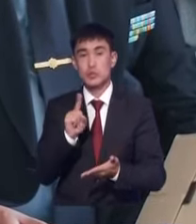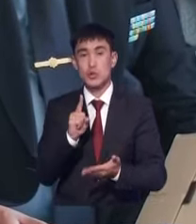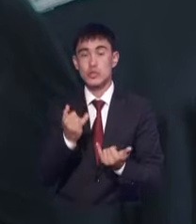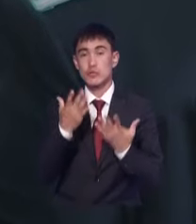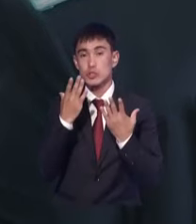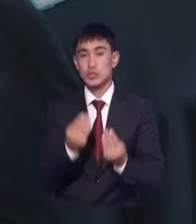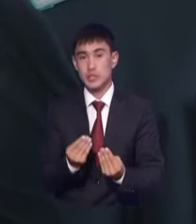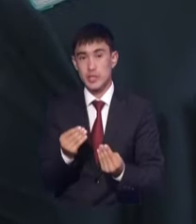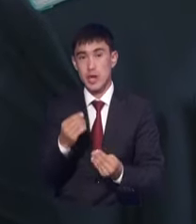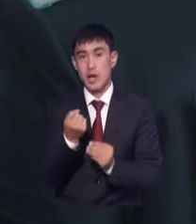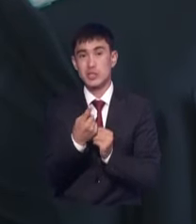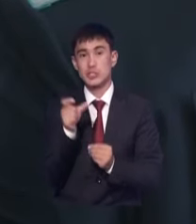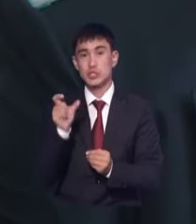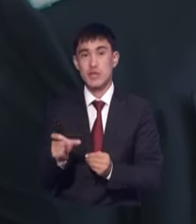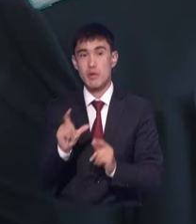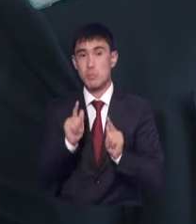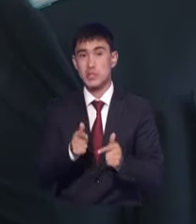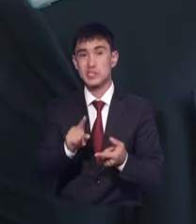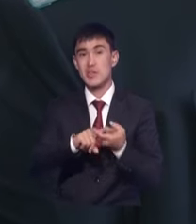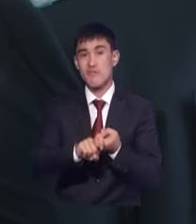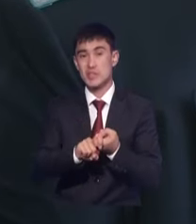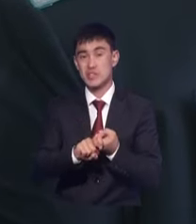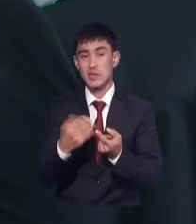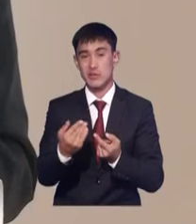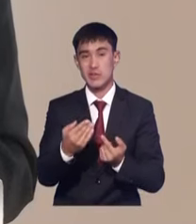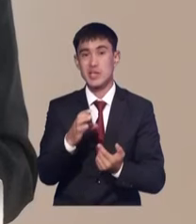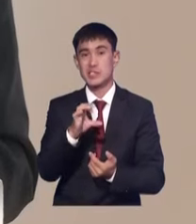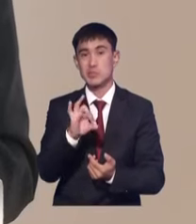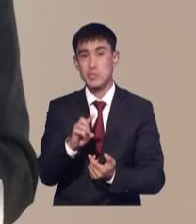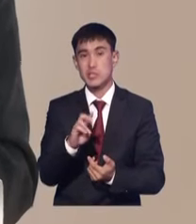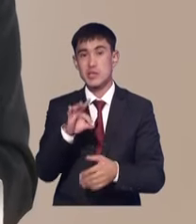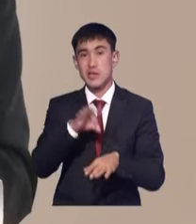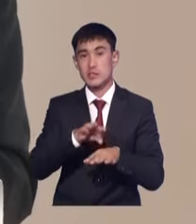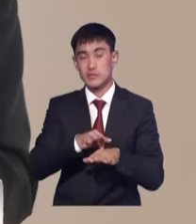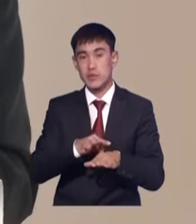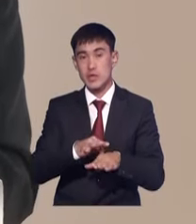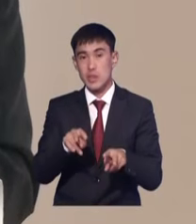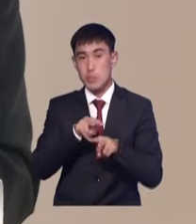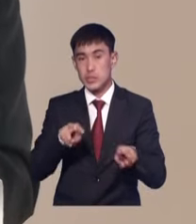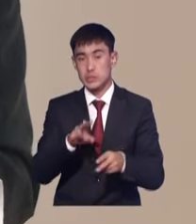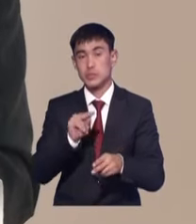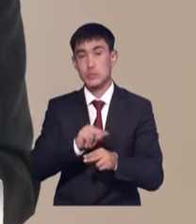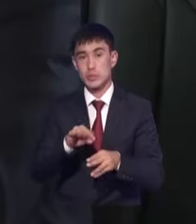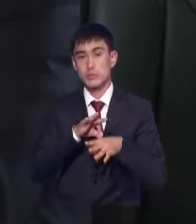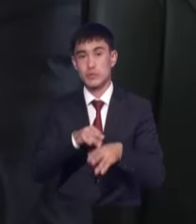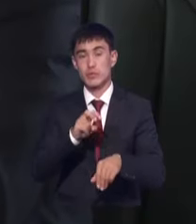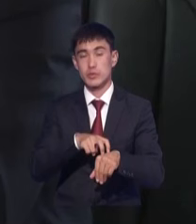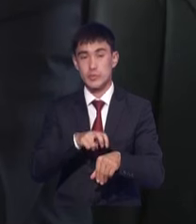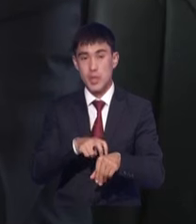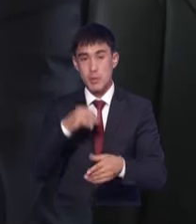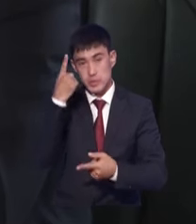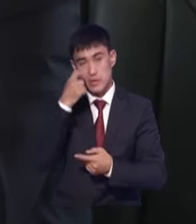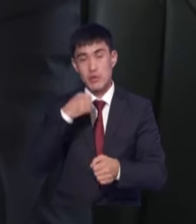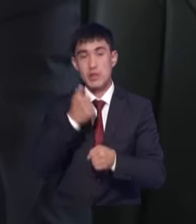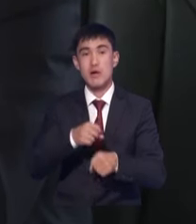на сегодняшний день 11 человек, признанных инфицированными сибирской язвой, находятся под пристальным наблюдением врачей. Об этом